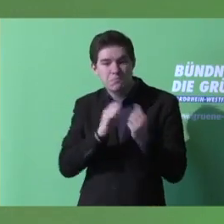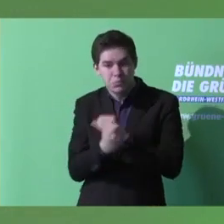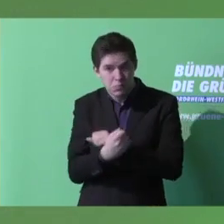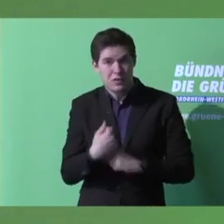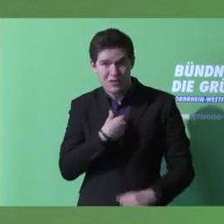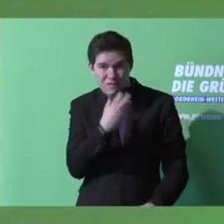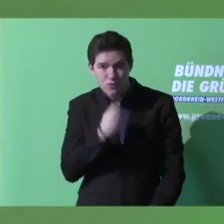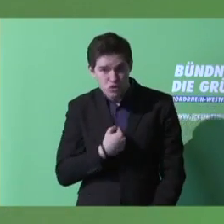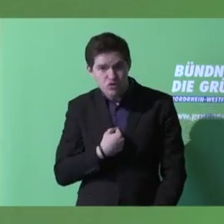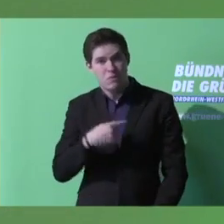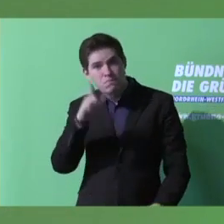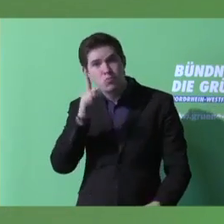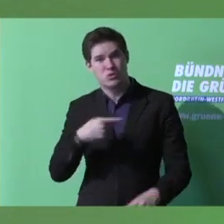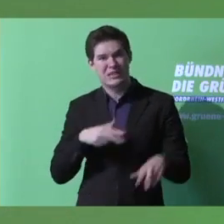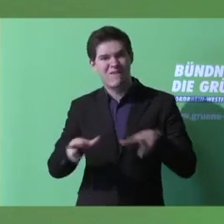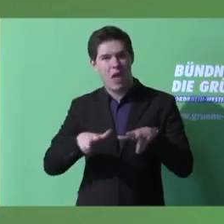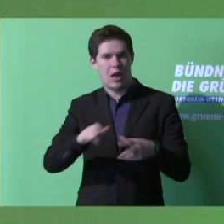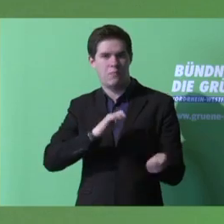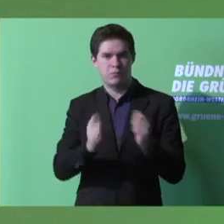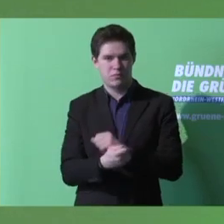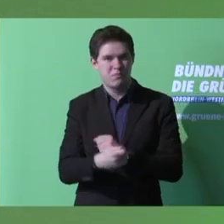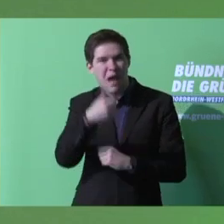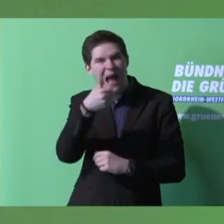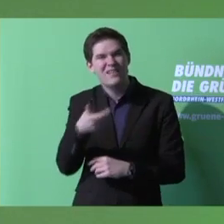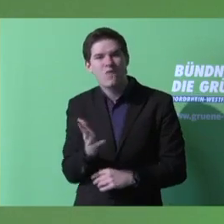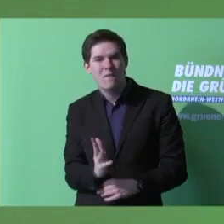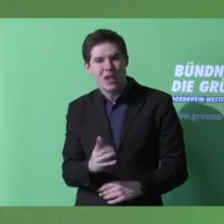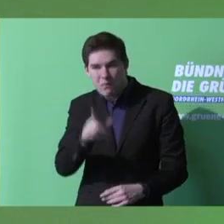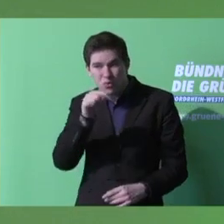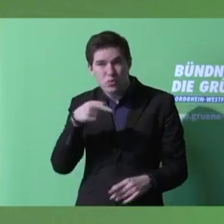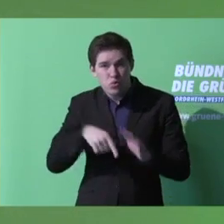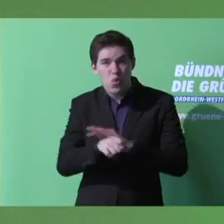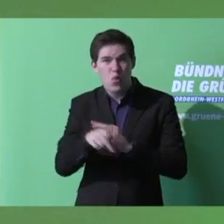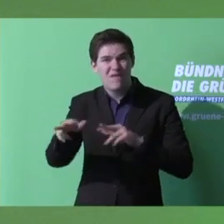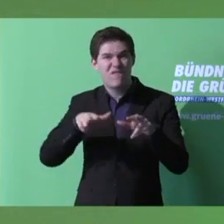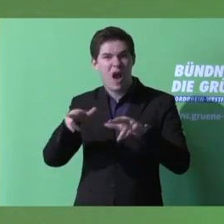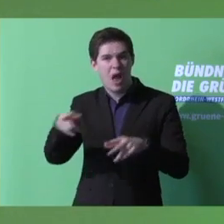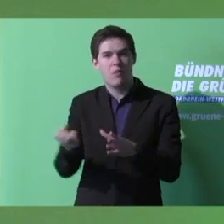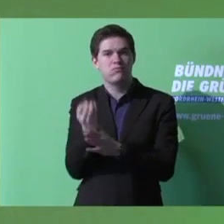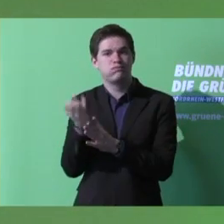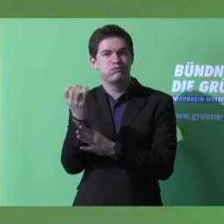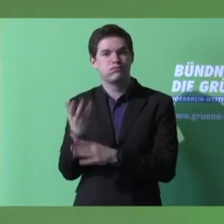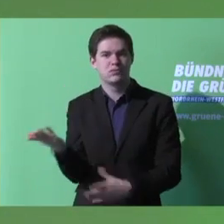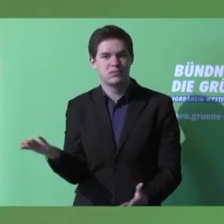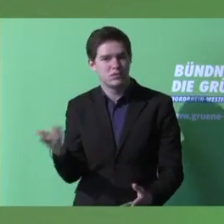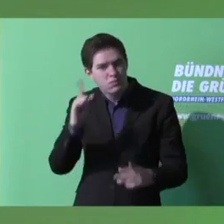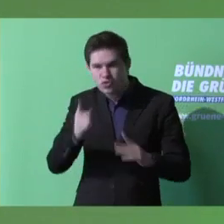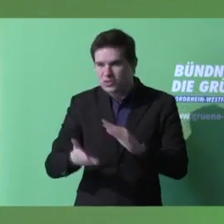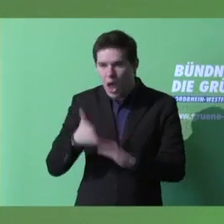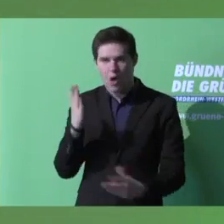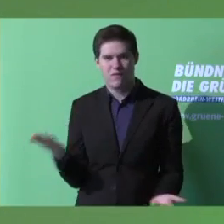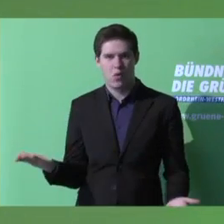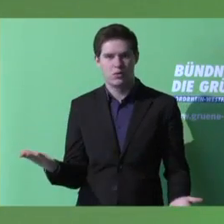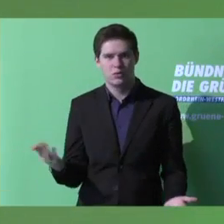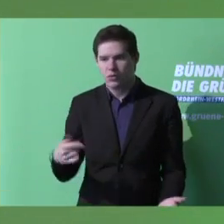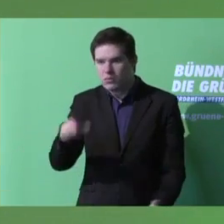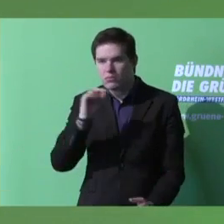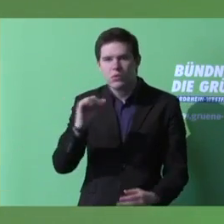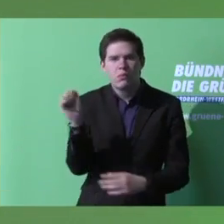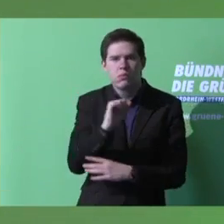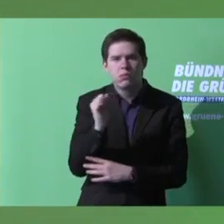der Emissionen wird vom Verkehr erzeugt, dann müssen wir Schluss machen mit teuren und